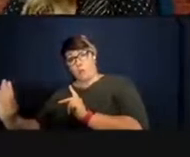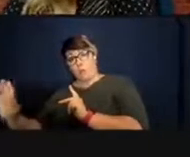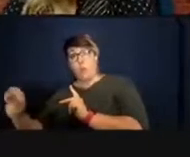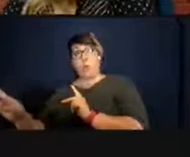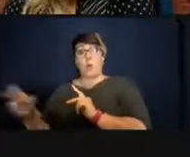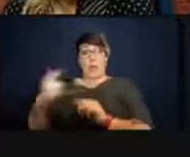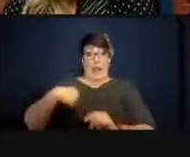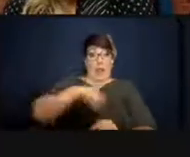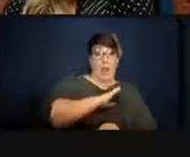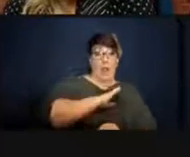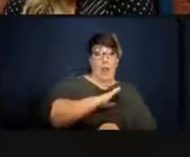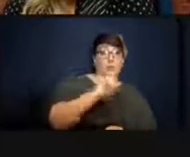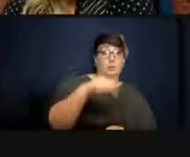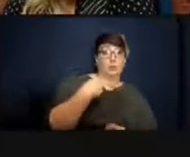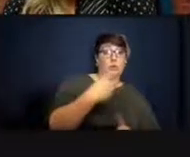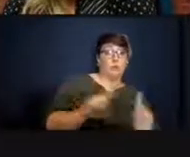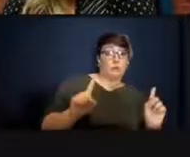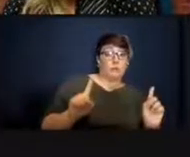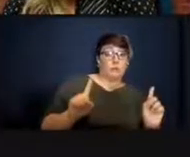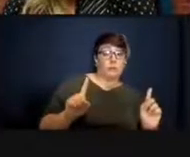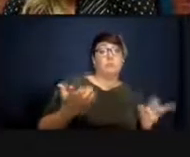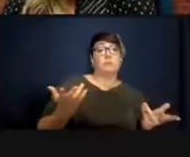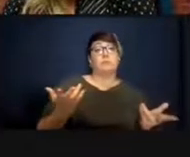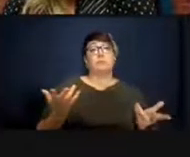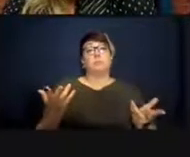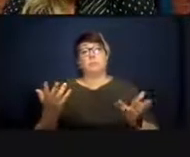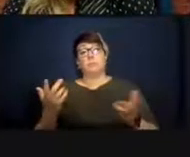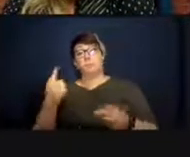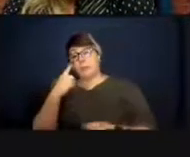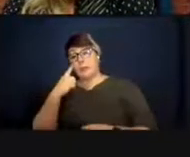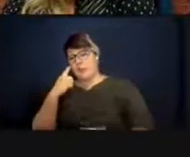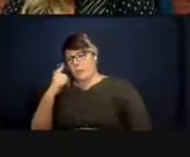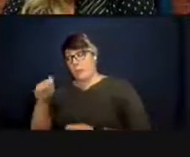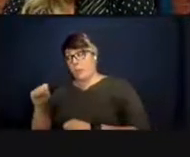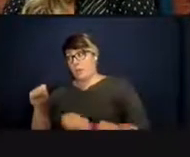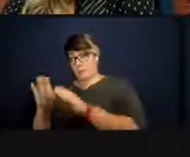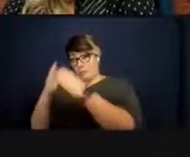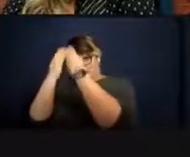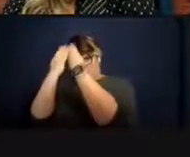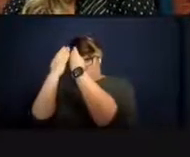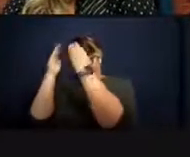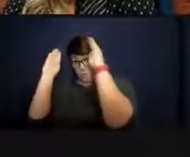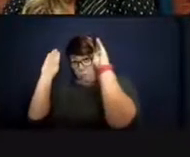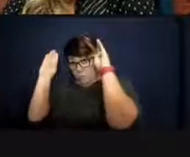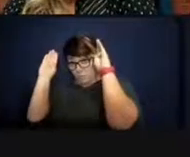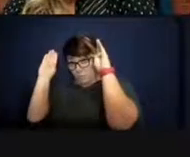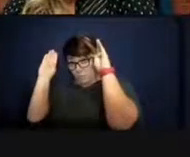maada tofauti. Nafikiri tunapaswa kuwa wenye wazi